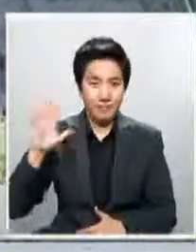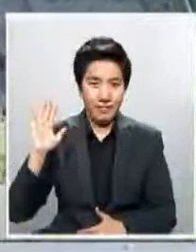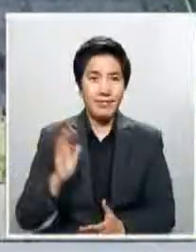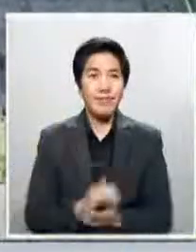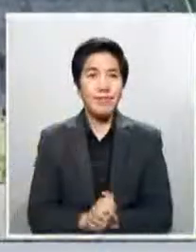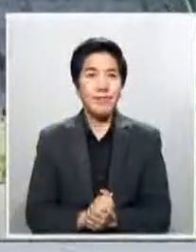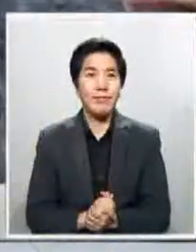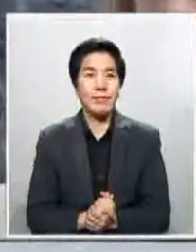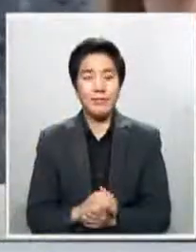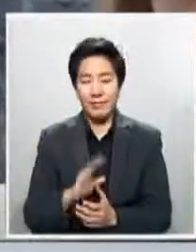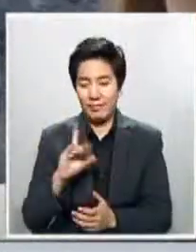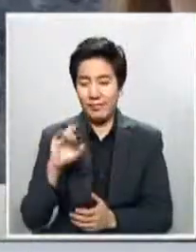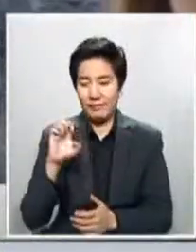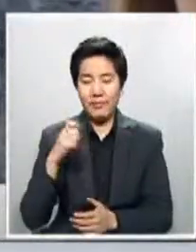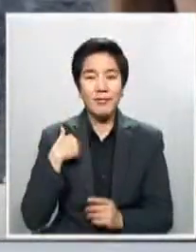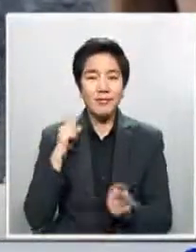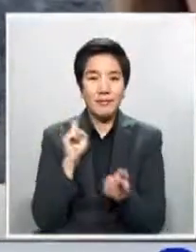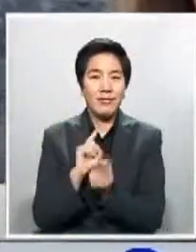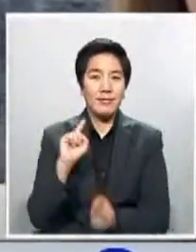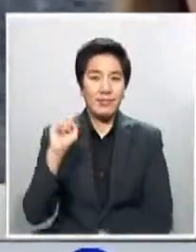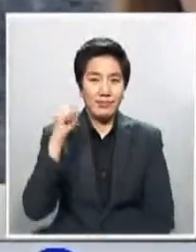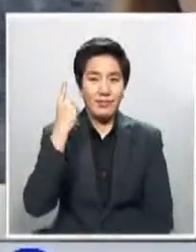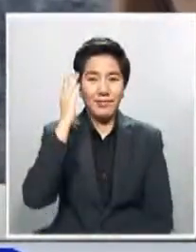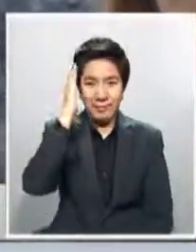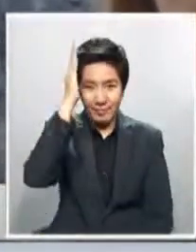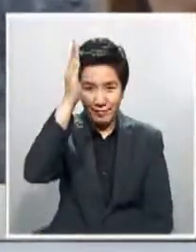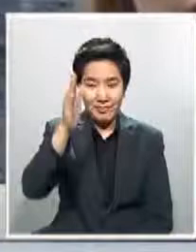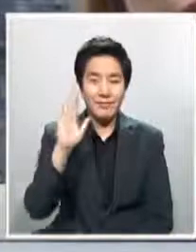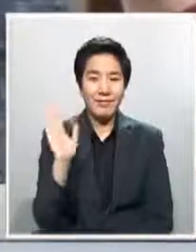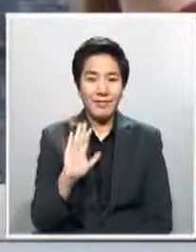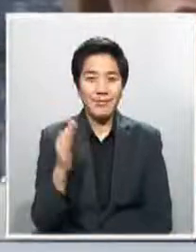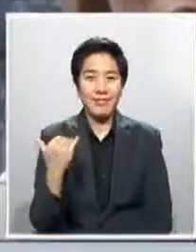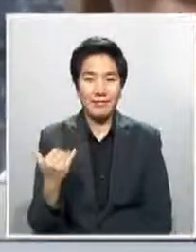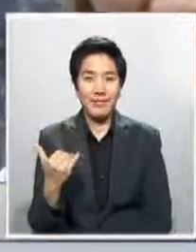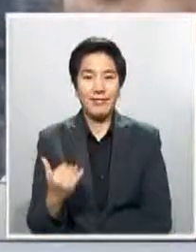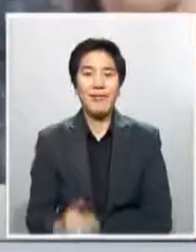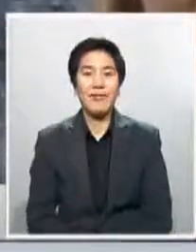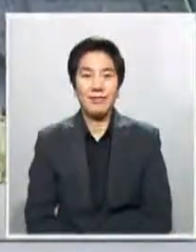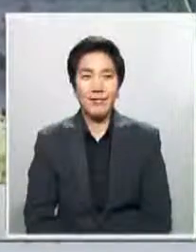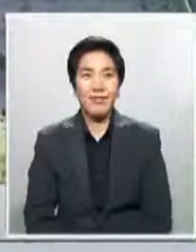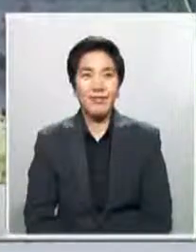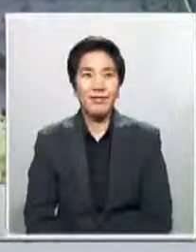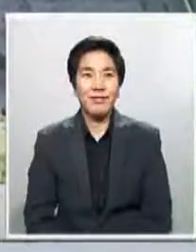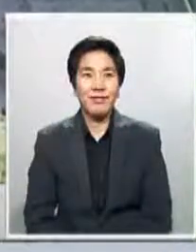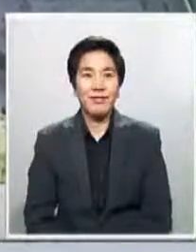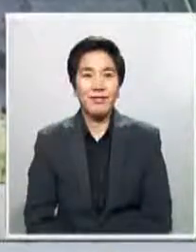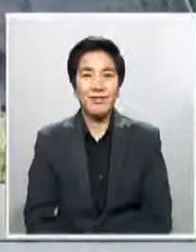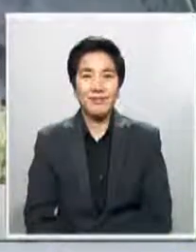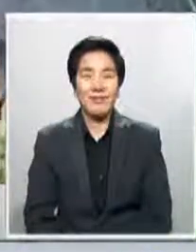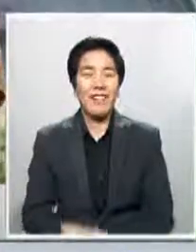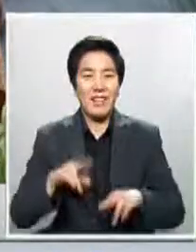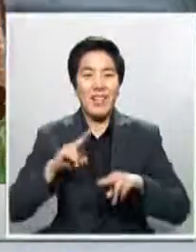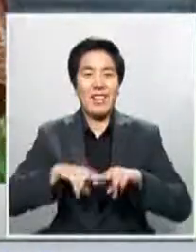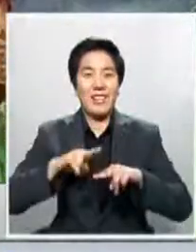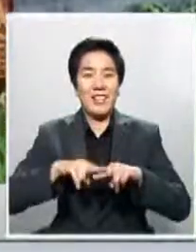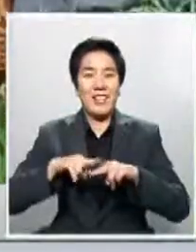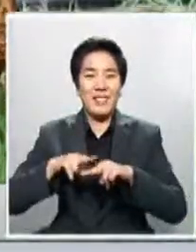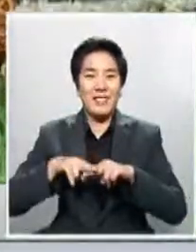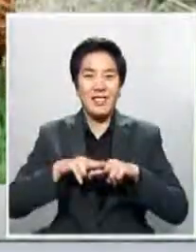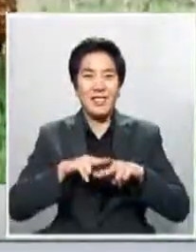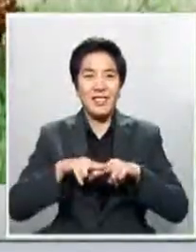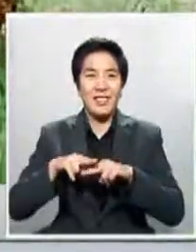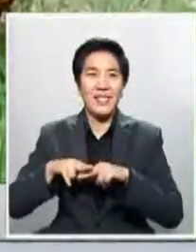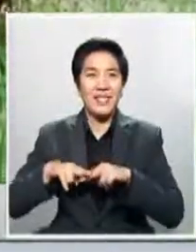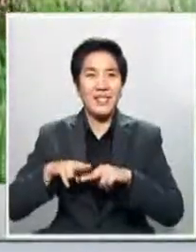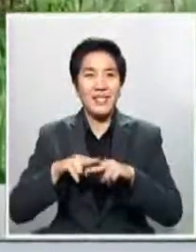ลาชีด้วย See you again tomorrow บ๊ายบาย ซิดดาวอ่ะซิดดาวซิดดาวซิดดาวซิดดาวซิดดาวซิดดาว